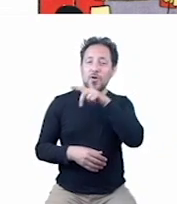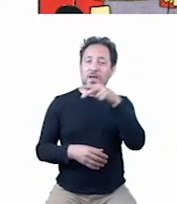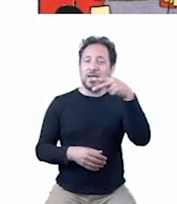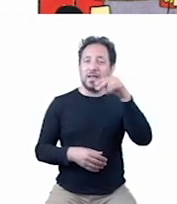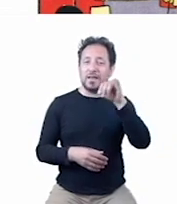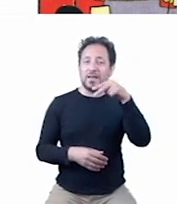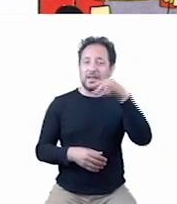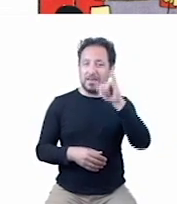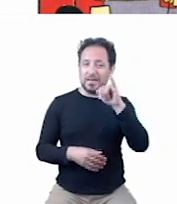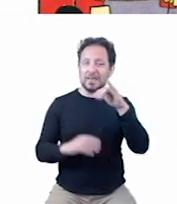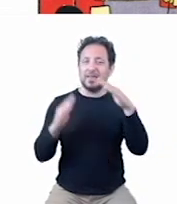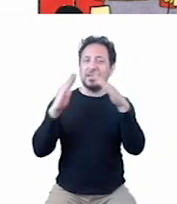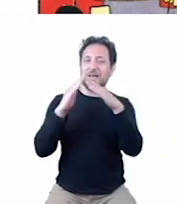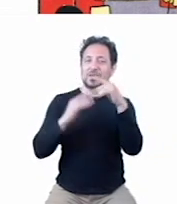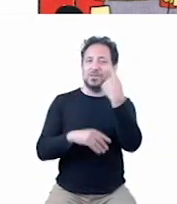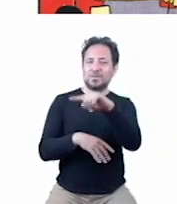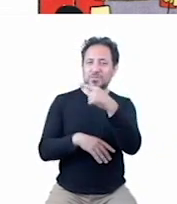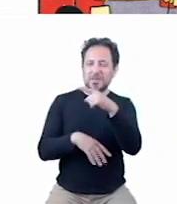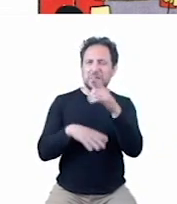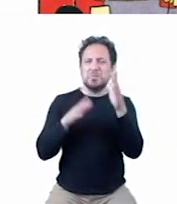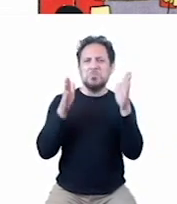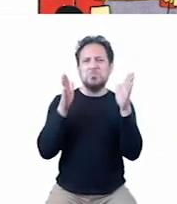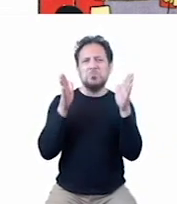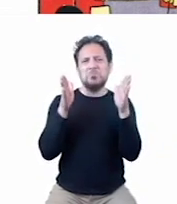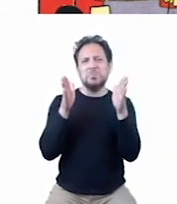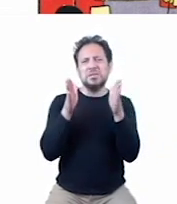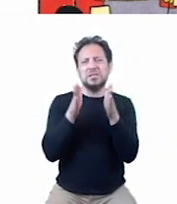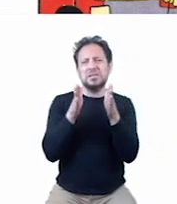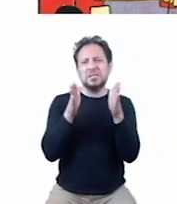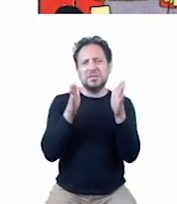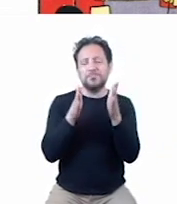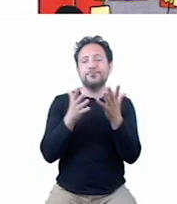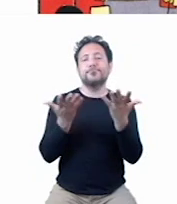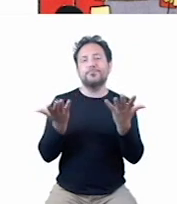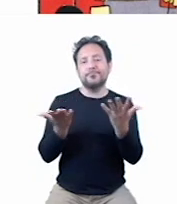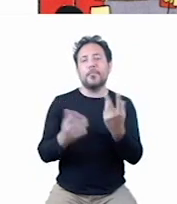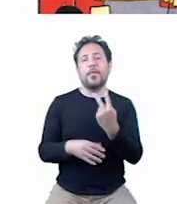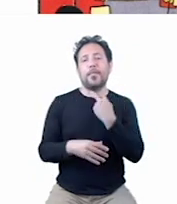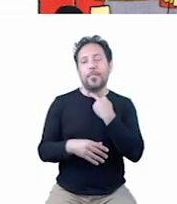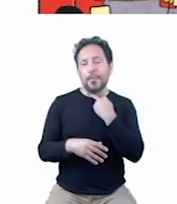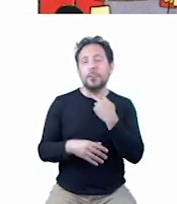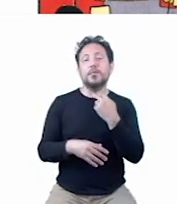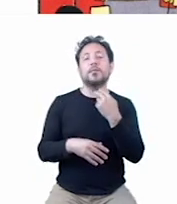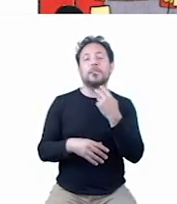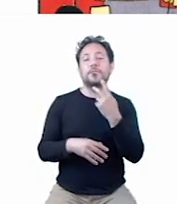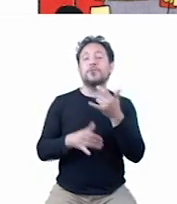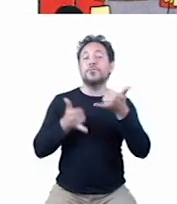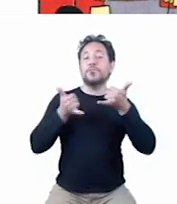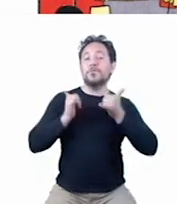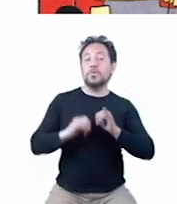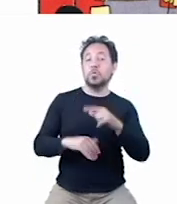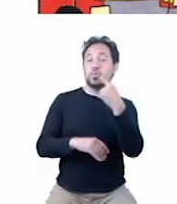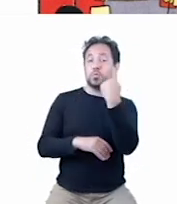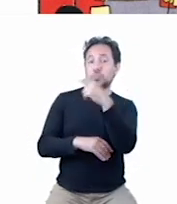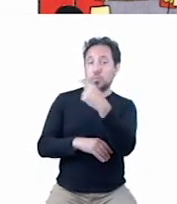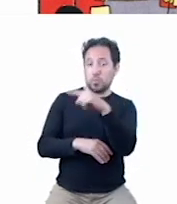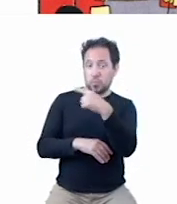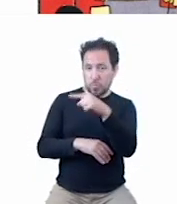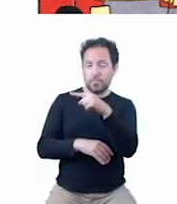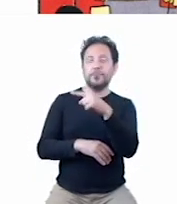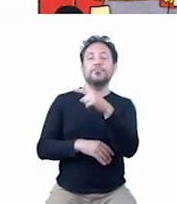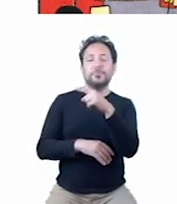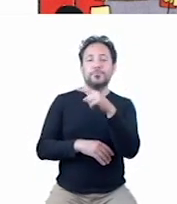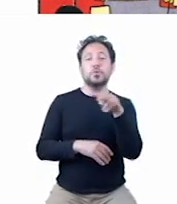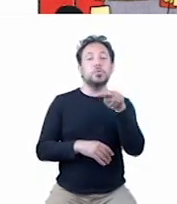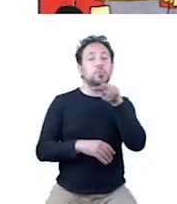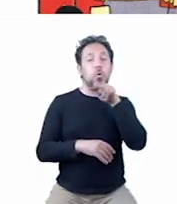Quando nonna Nini diventò troppo vecchia, dovette trasferirsi dal suo figlio, che